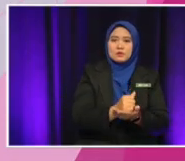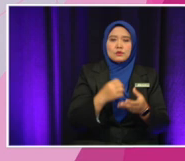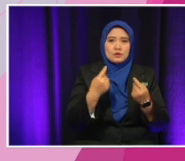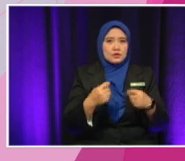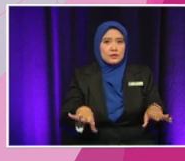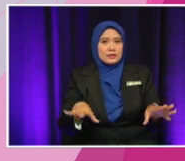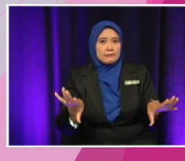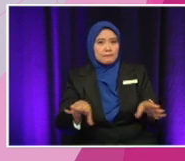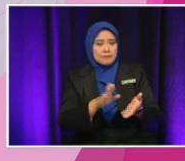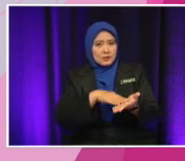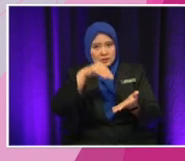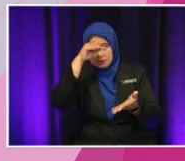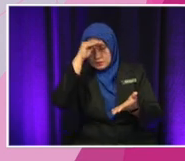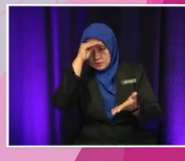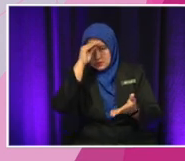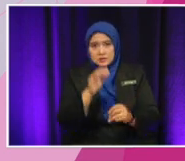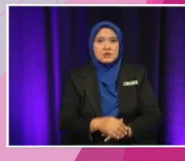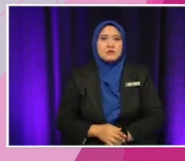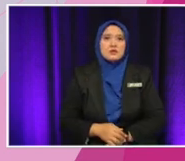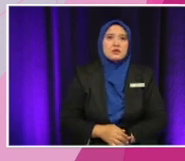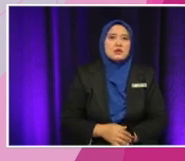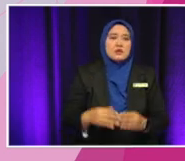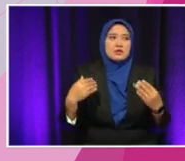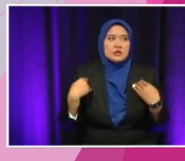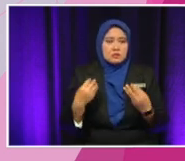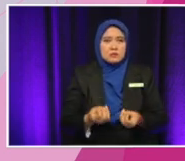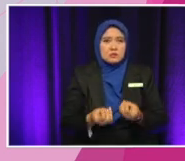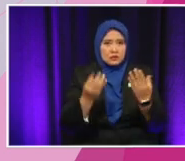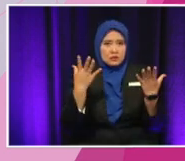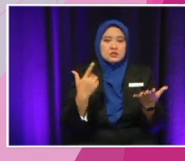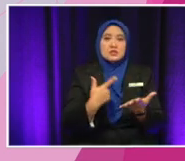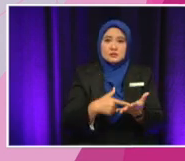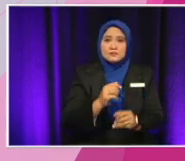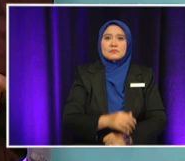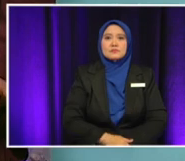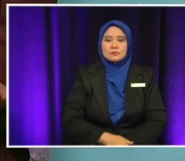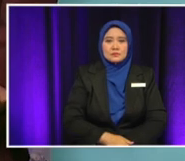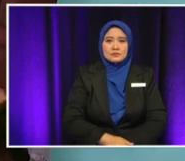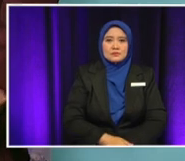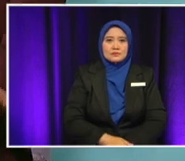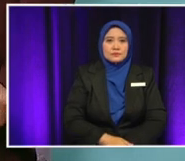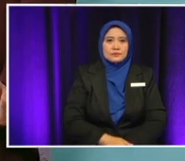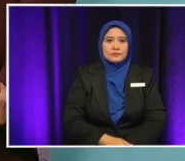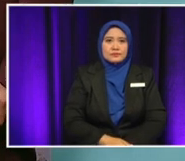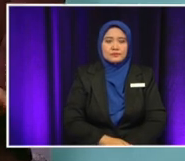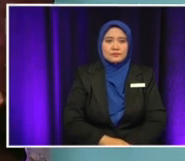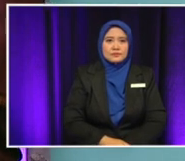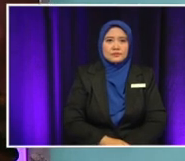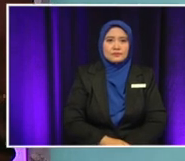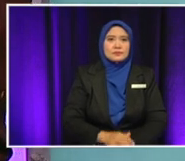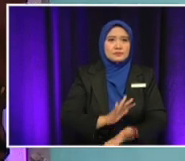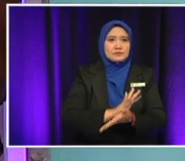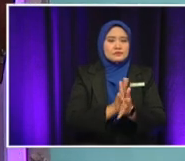penghasilan kariografi digital mereka bentuk penerbitan meja dan keusahawanan Oke jadi